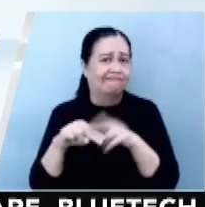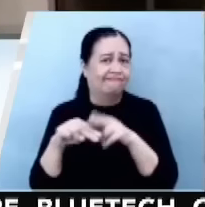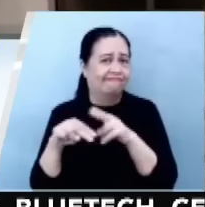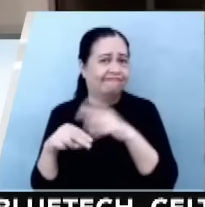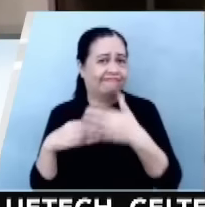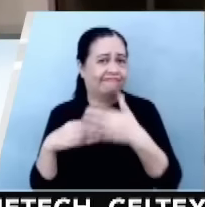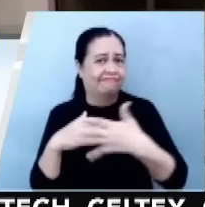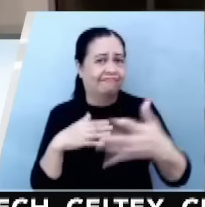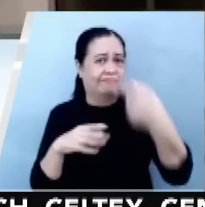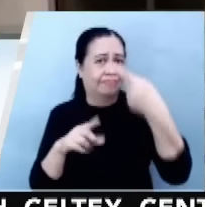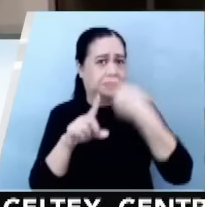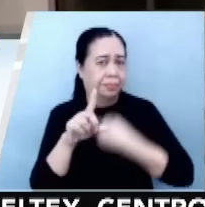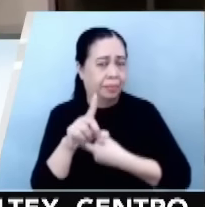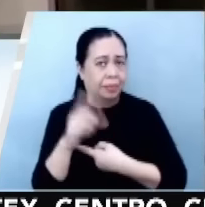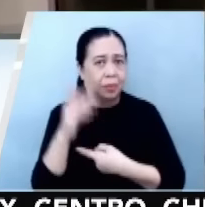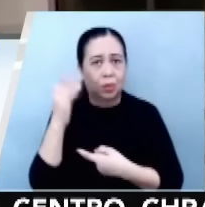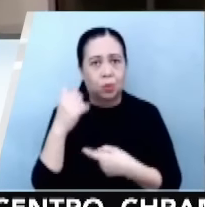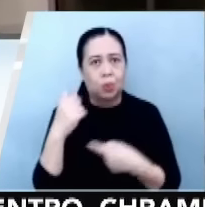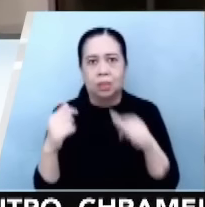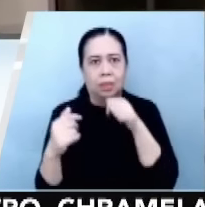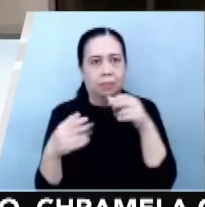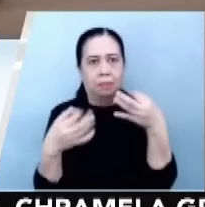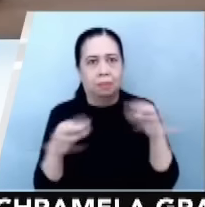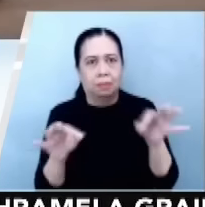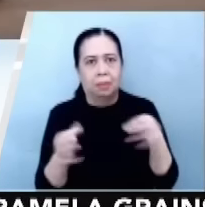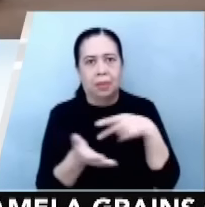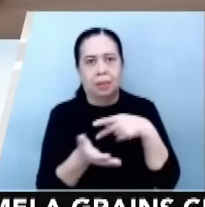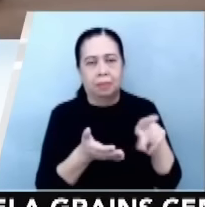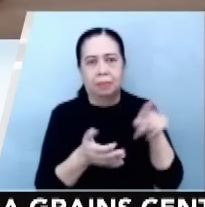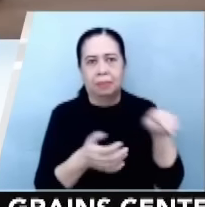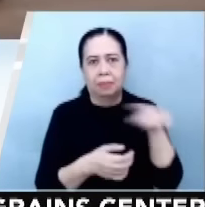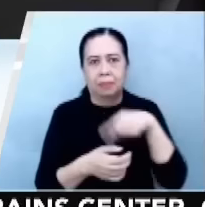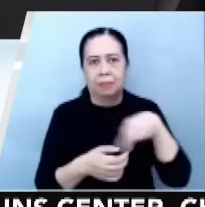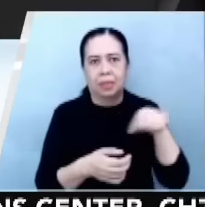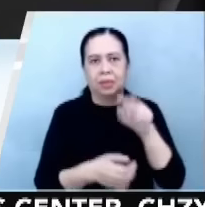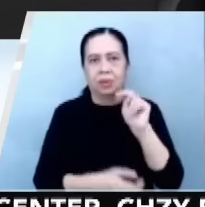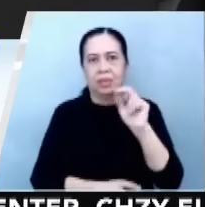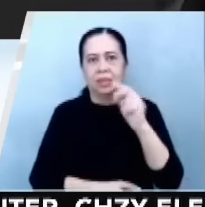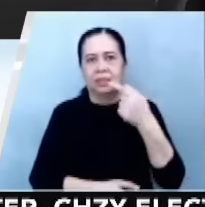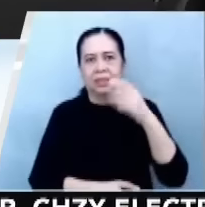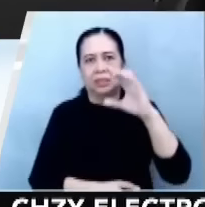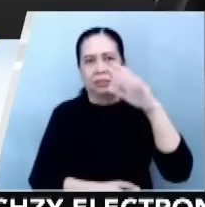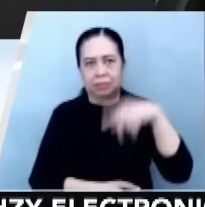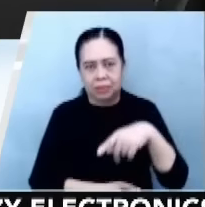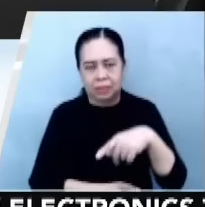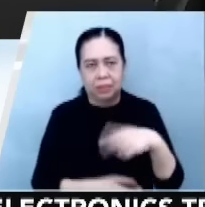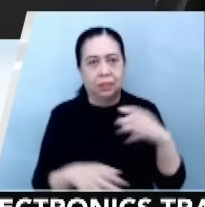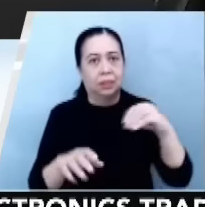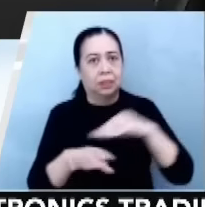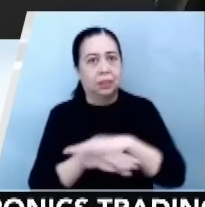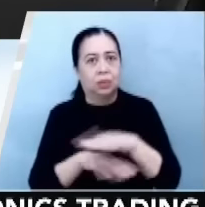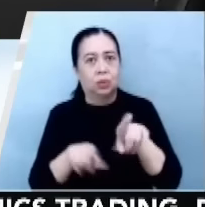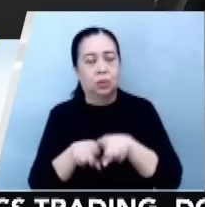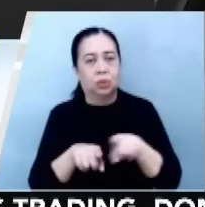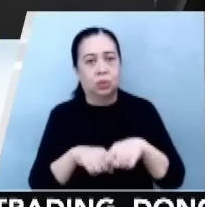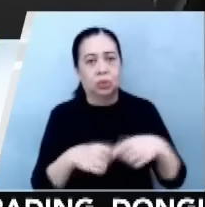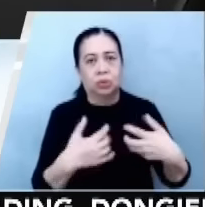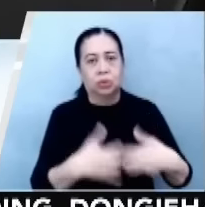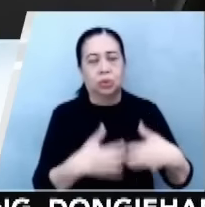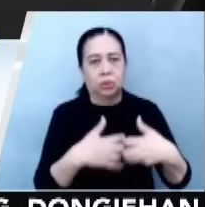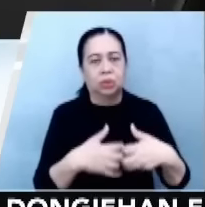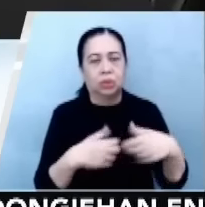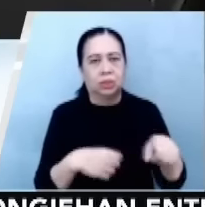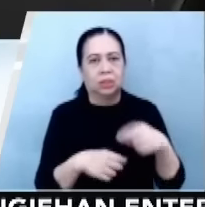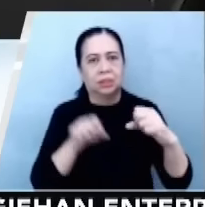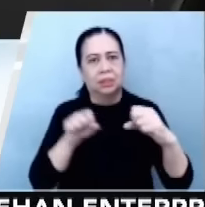buwan dahil may hindi pa nasisingil na transmission charges ang NGCP. May epekto rin sa generation charge ang pagmahal ng benta ng kuryente